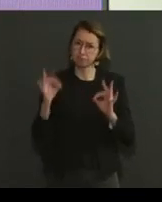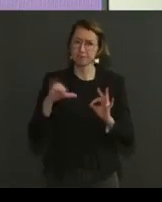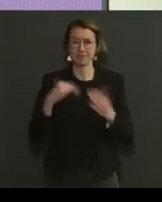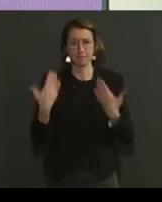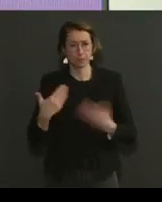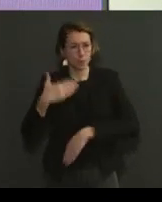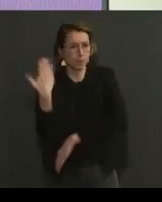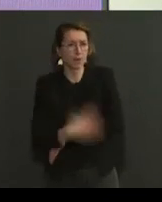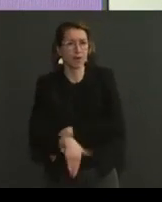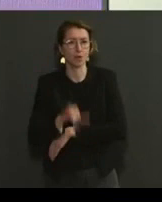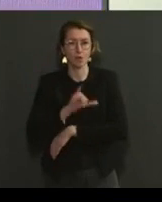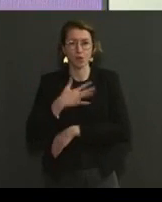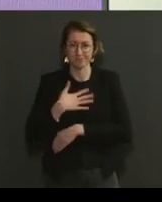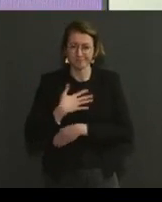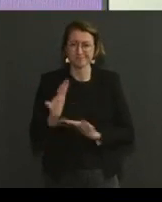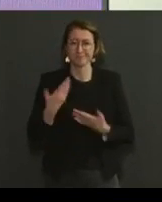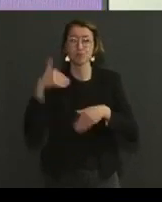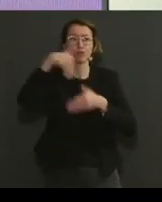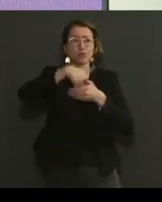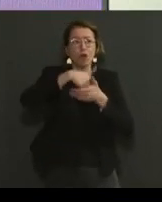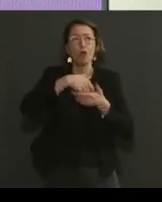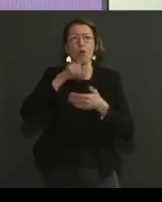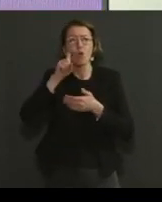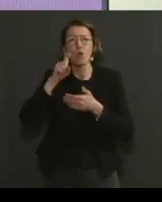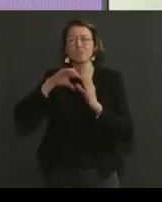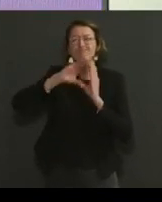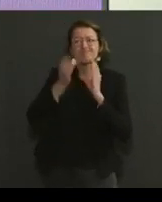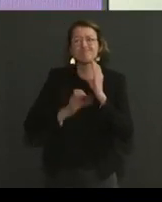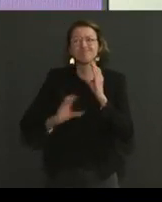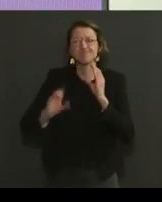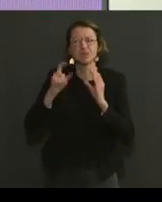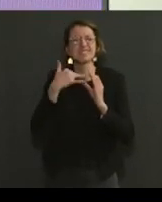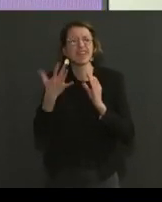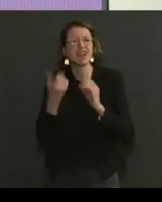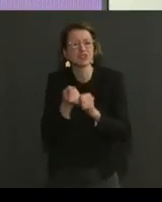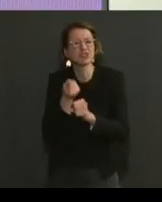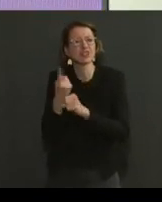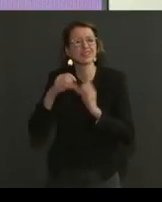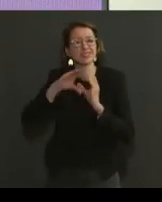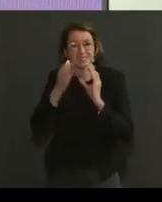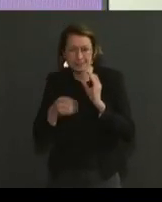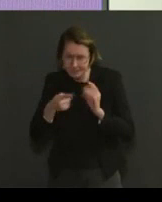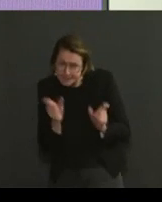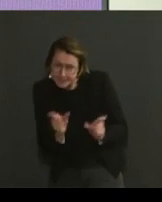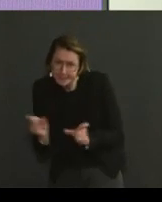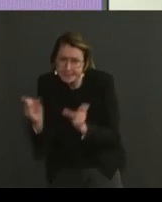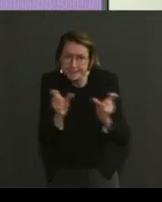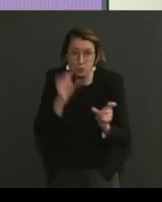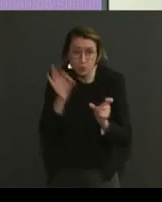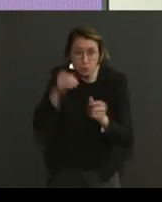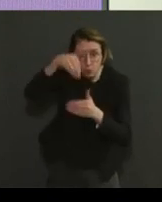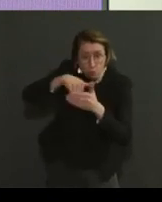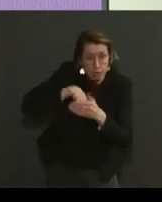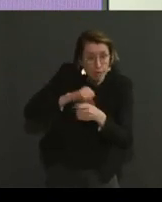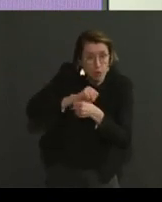surveillance de la circulation du virus au niveau des eaux usées. Cela implique la participation de différents partenaires, des 2